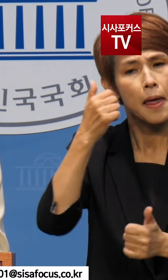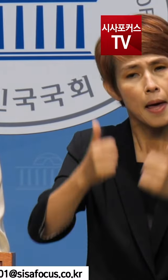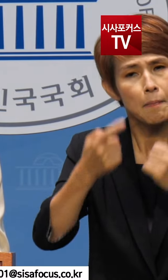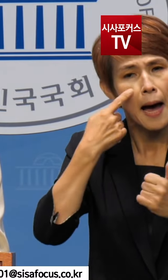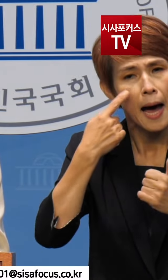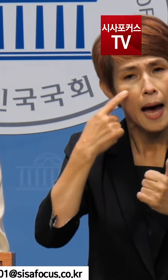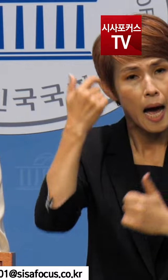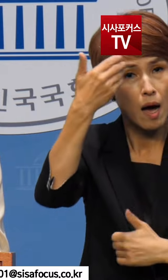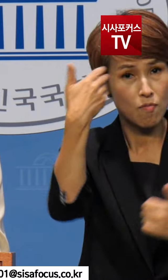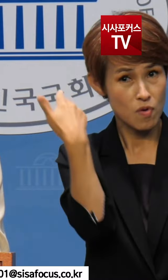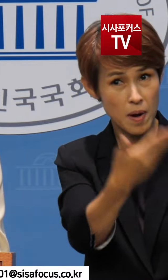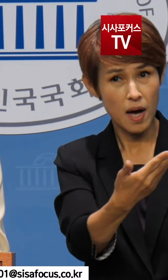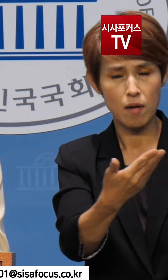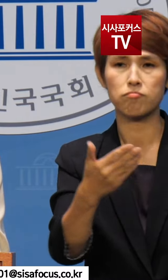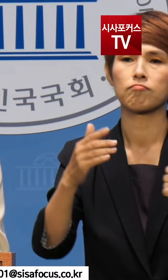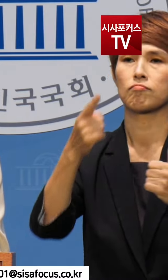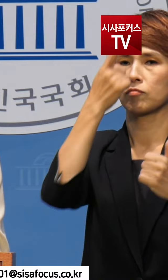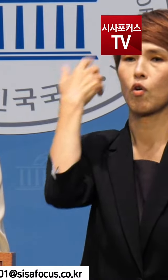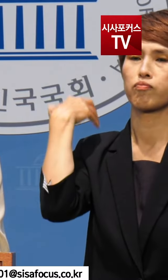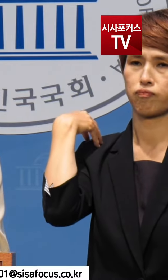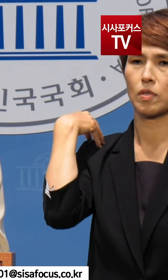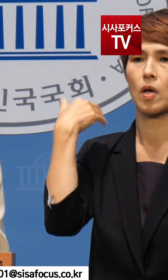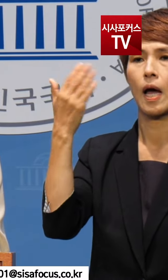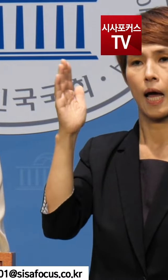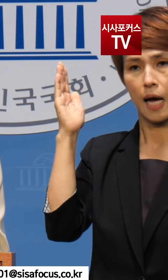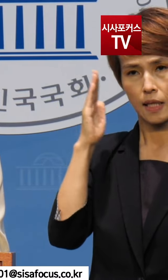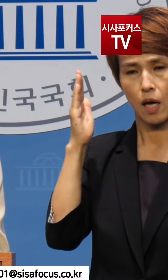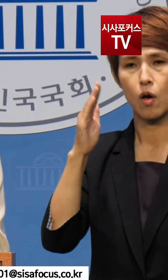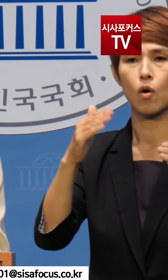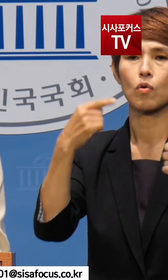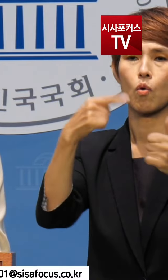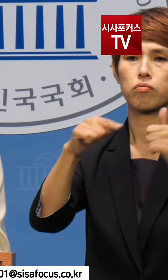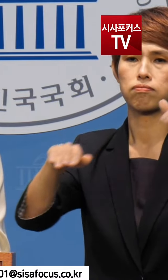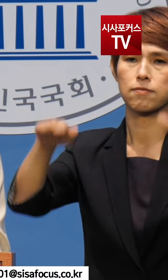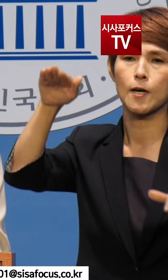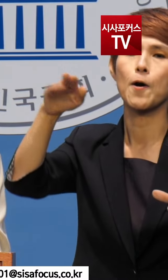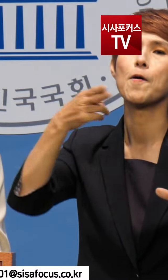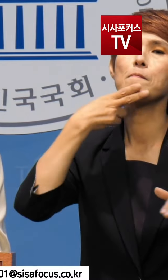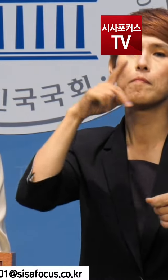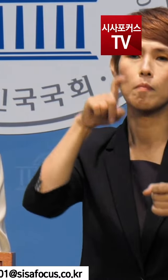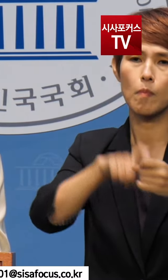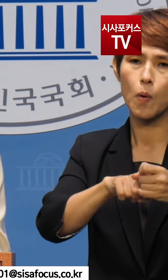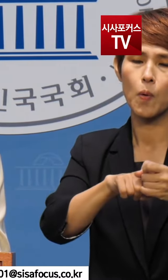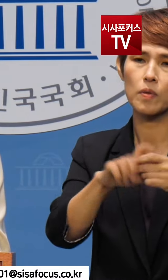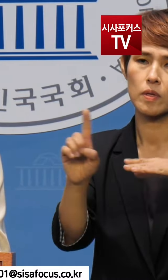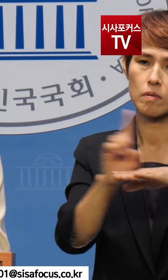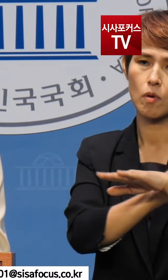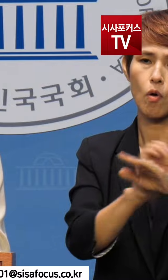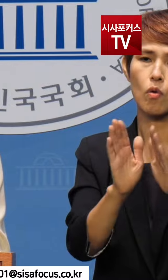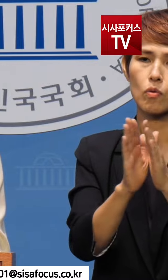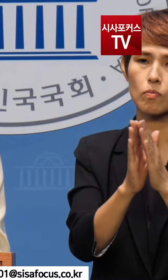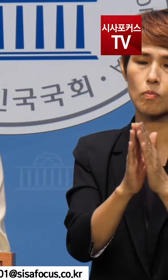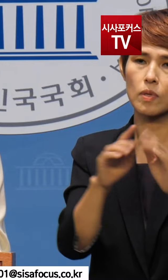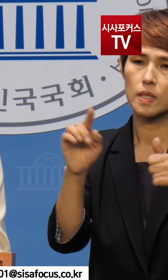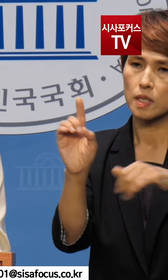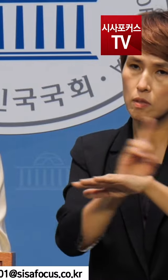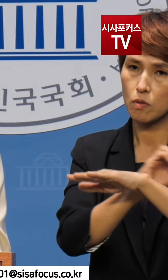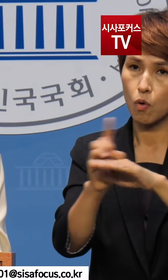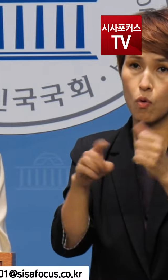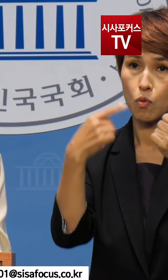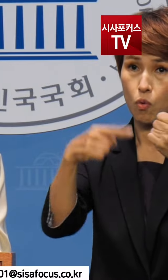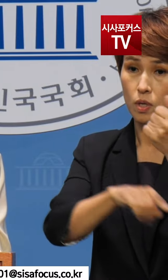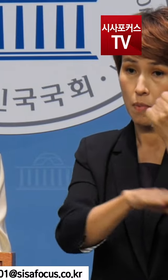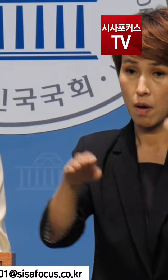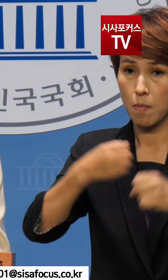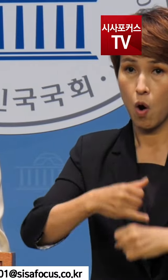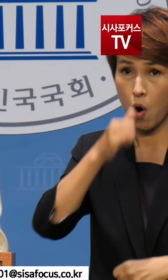물음에 국가 수준에서 학생들이 교육 격차가 발생하지 않도록 최소한의 디지털 교육 기반을 갖추는 것은 국가가